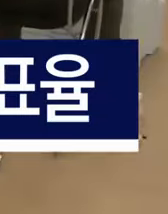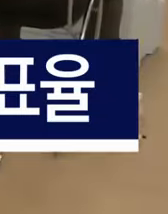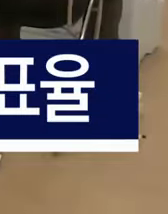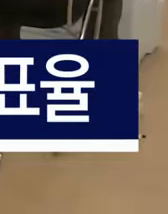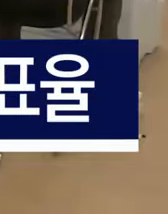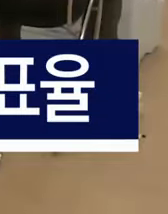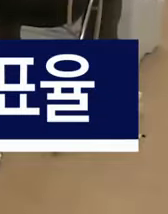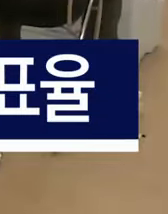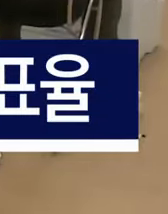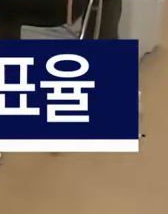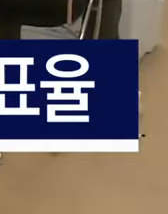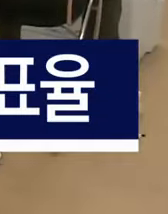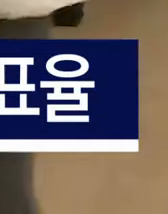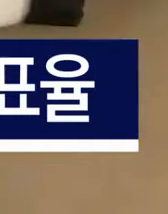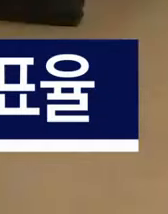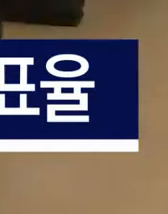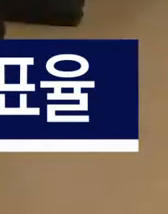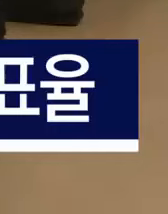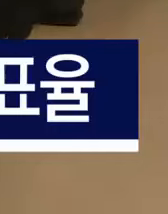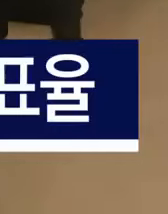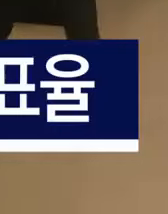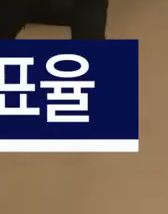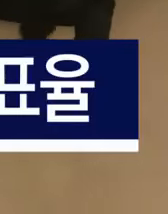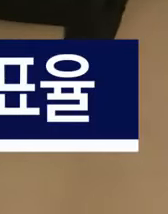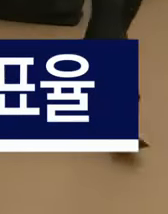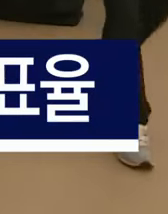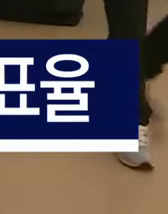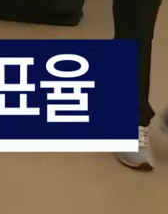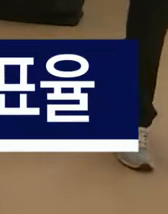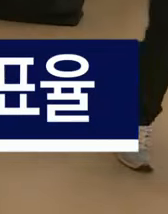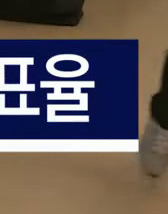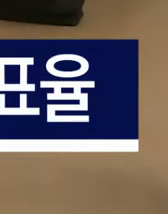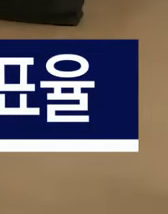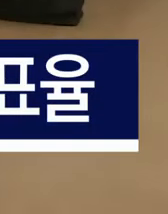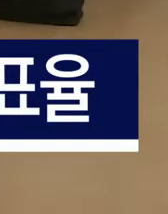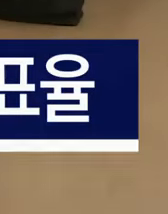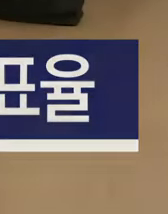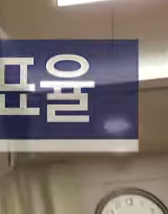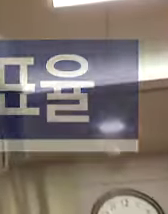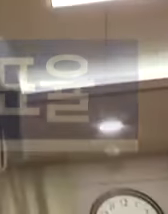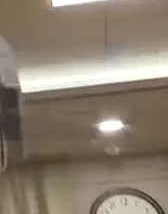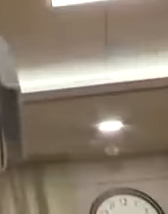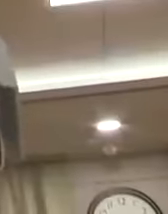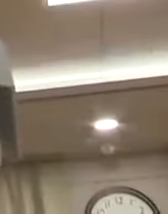움직였습니다 연관과 국성 모두 24% 대의 투표율을